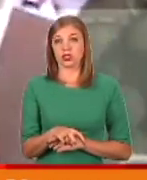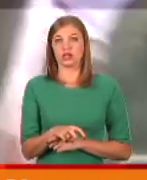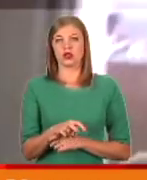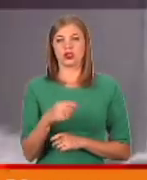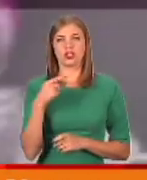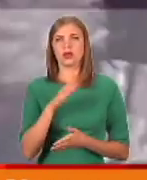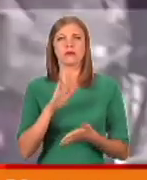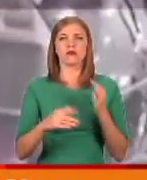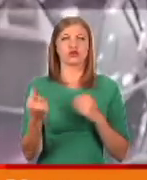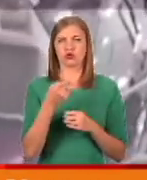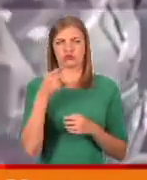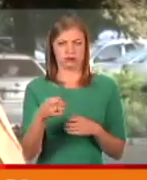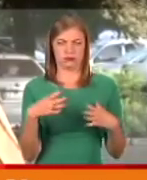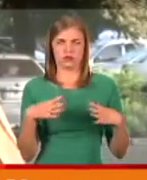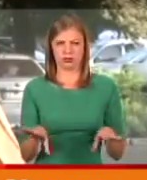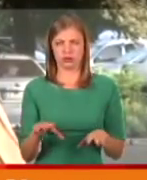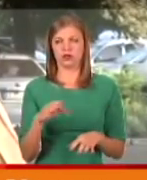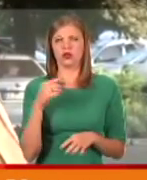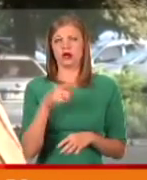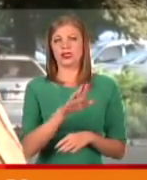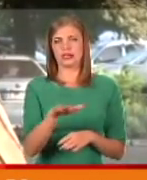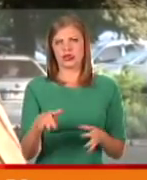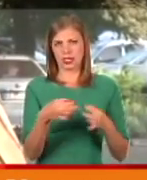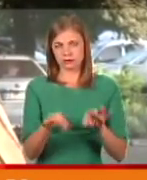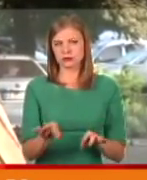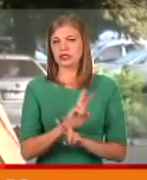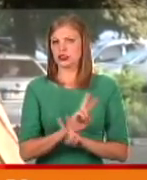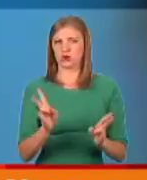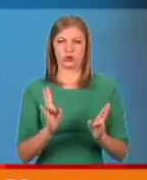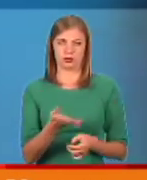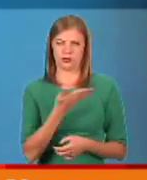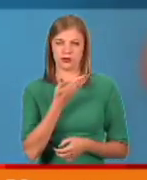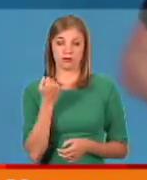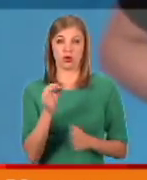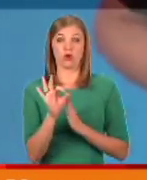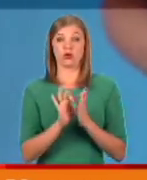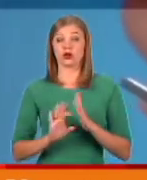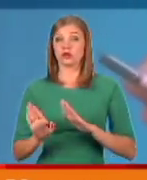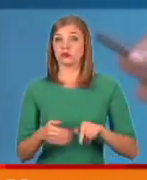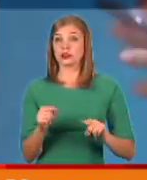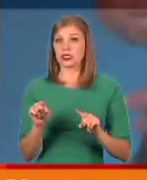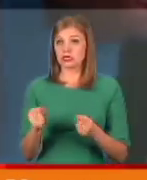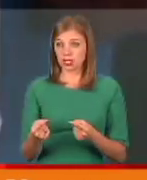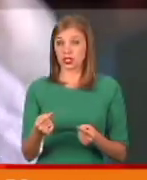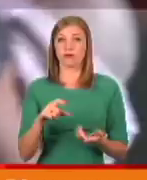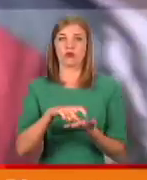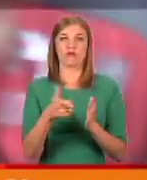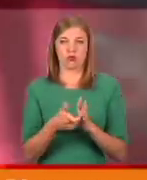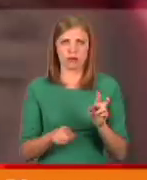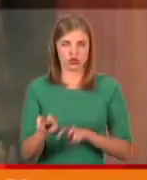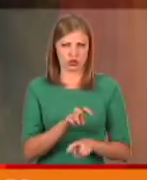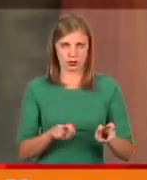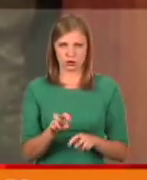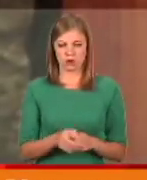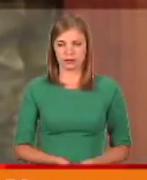його без жодного пострілу, звільнивши при цьому дітей. При цьому ніхто не пострадав. Одразу після затримання помешкання